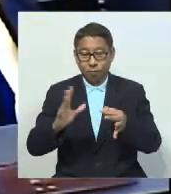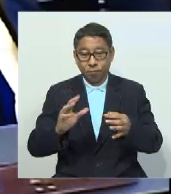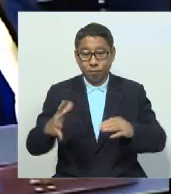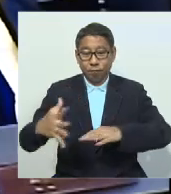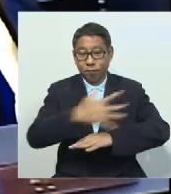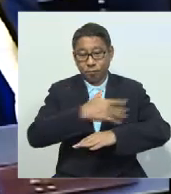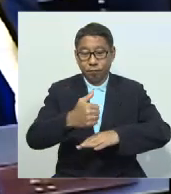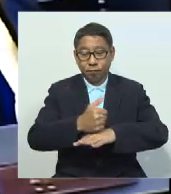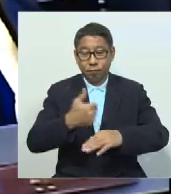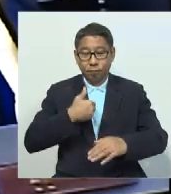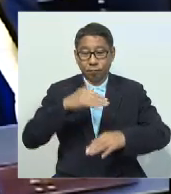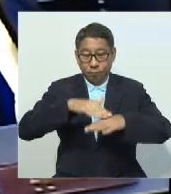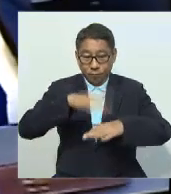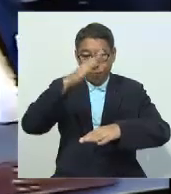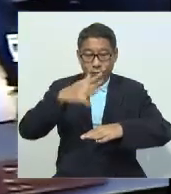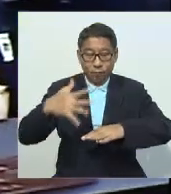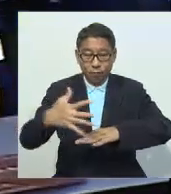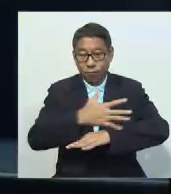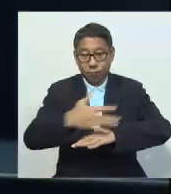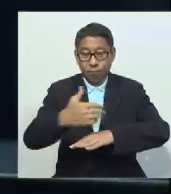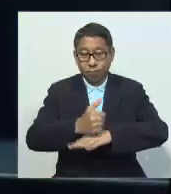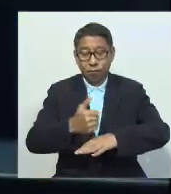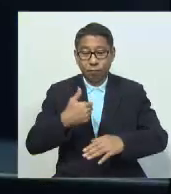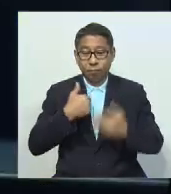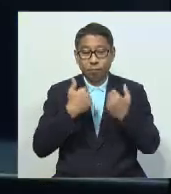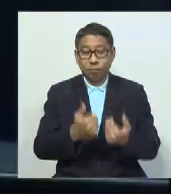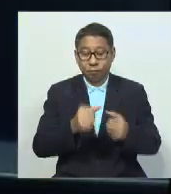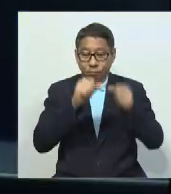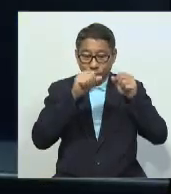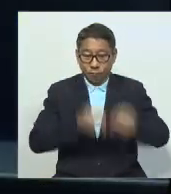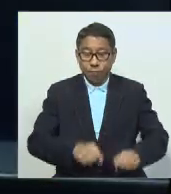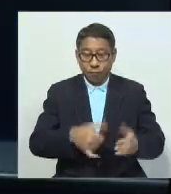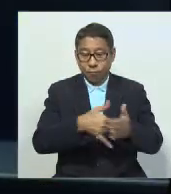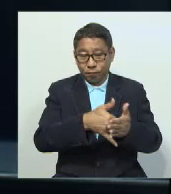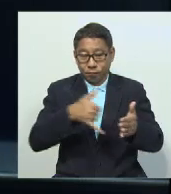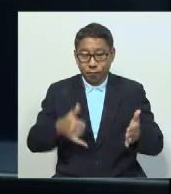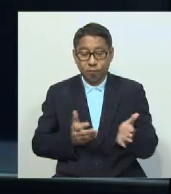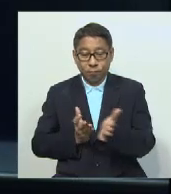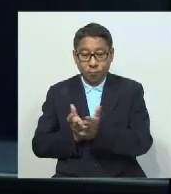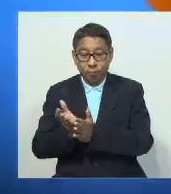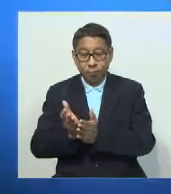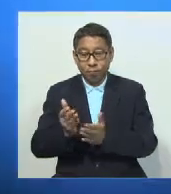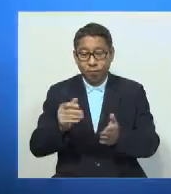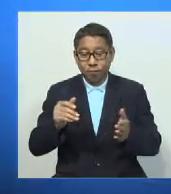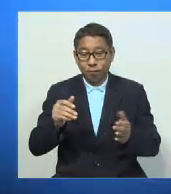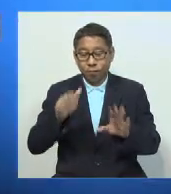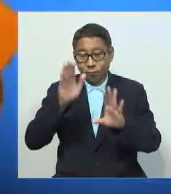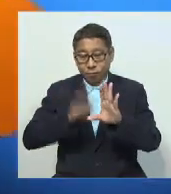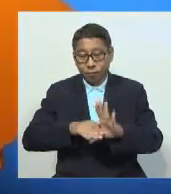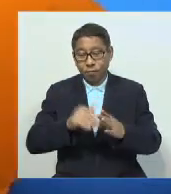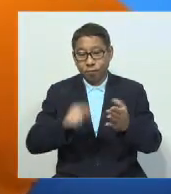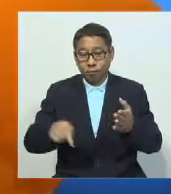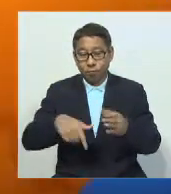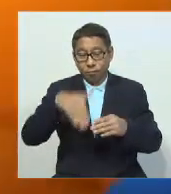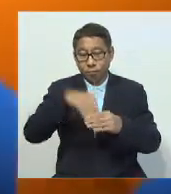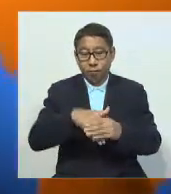องได้เนื่องจากทรงอยู่เหนือการเมืองนะครับส่วนมติให้เพิกถอนสิทธิรับสมัครเลือกตั้ง